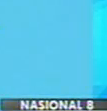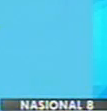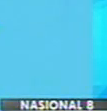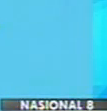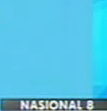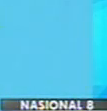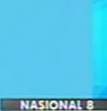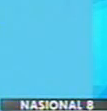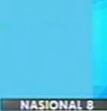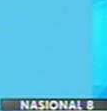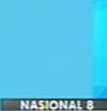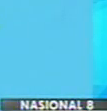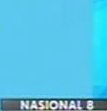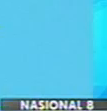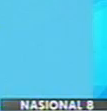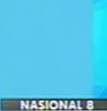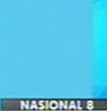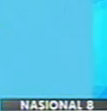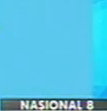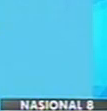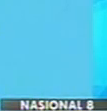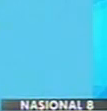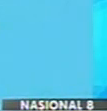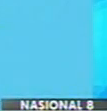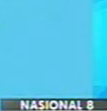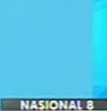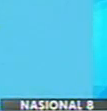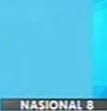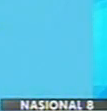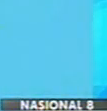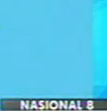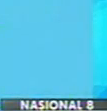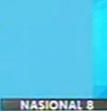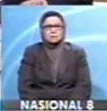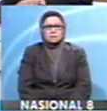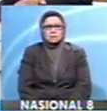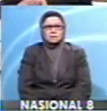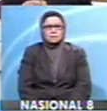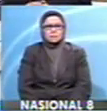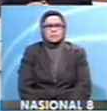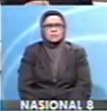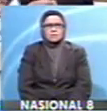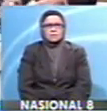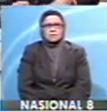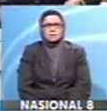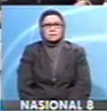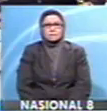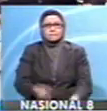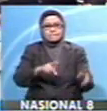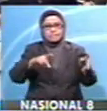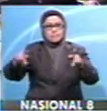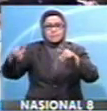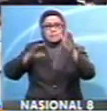bilion Amerika yang mewakili 60% dana yang dilabur pelan